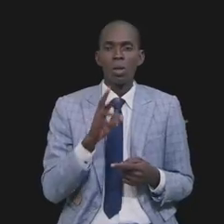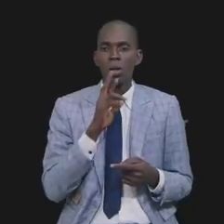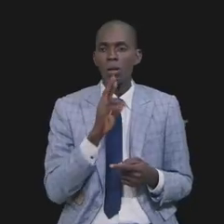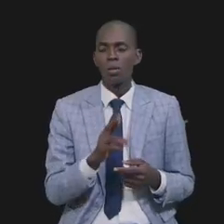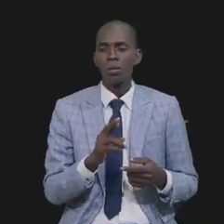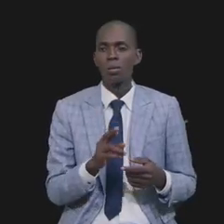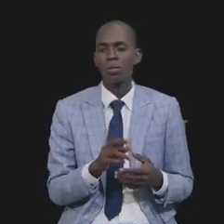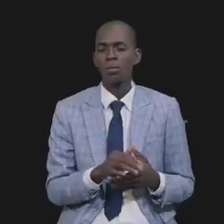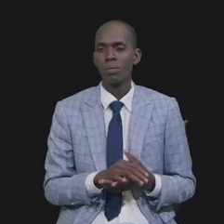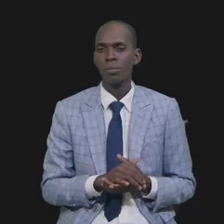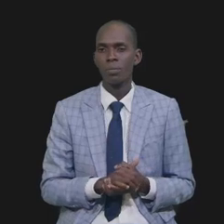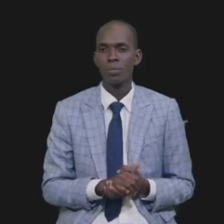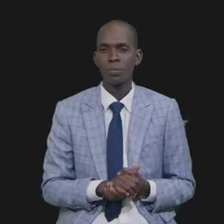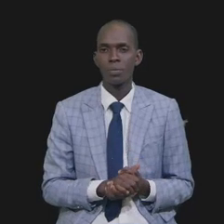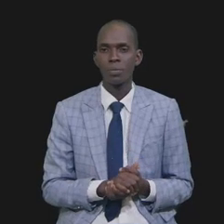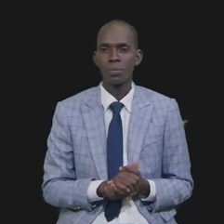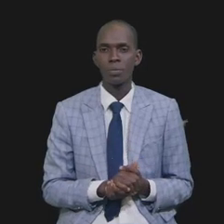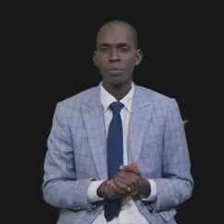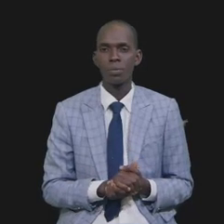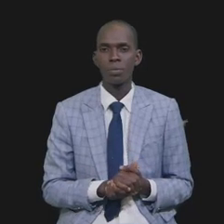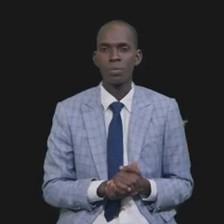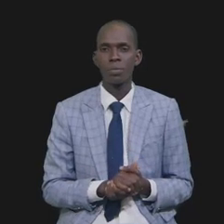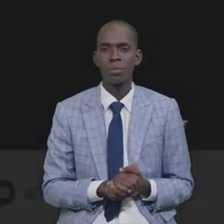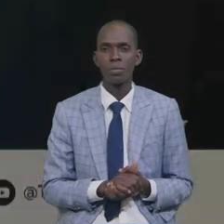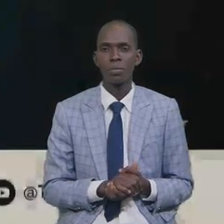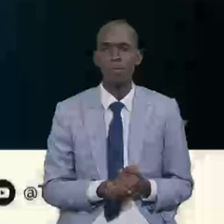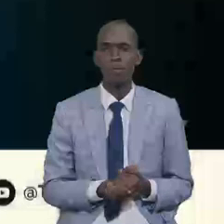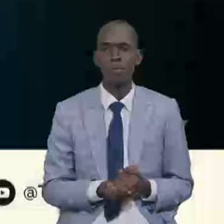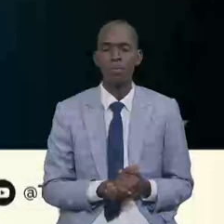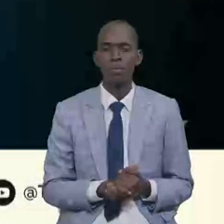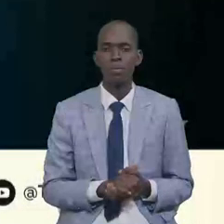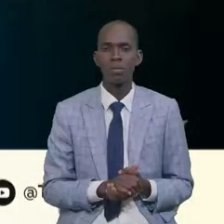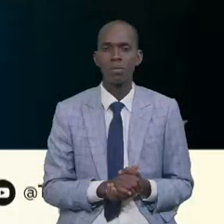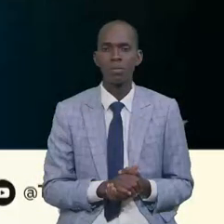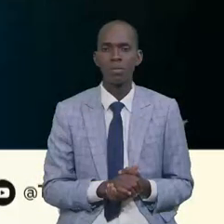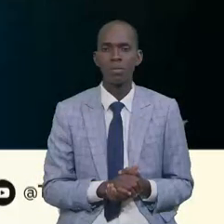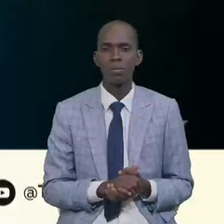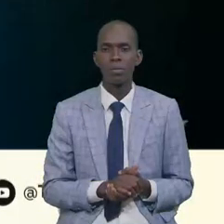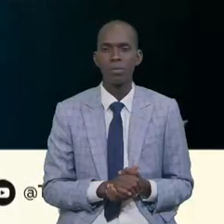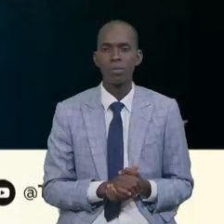retrouves le dos contre le mur,